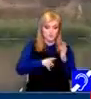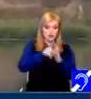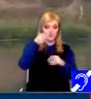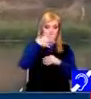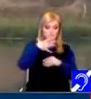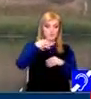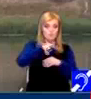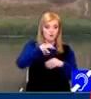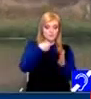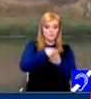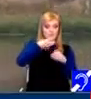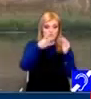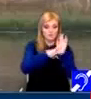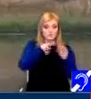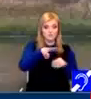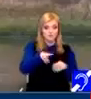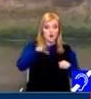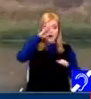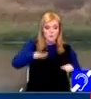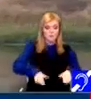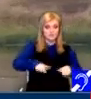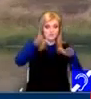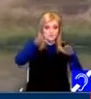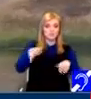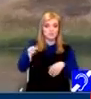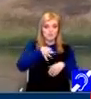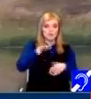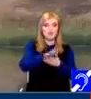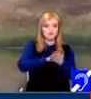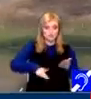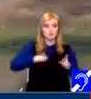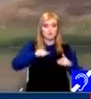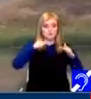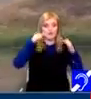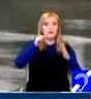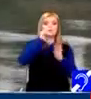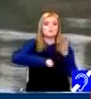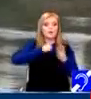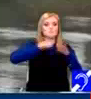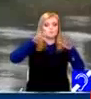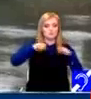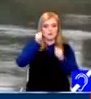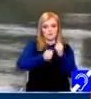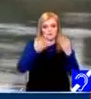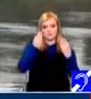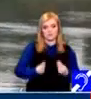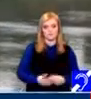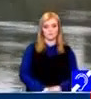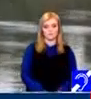martie și până pe 17 martie, nivelul apei din râuri și lacuri va continua să crească din cauza precipitațiilor